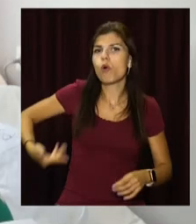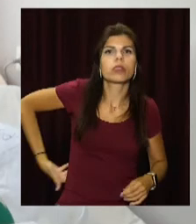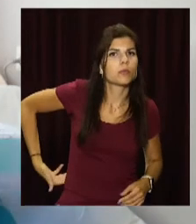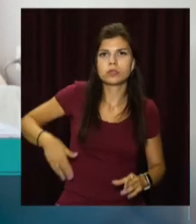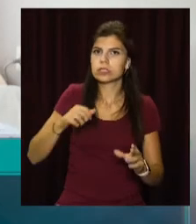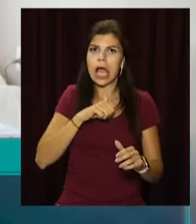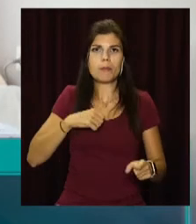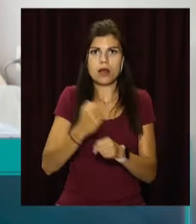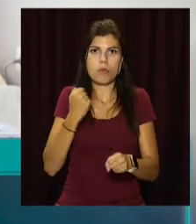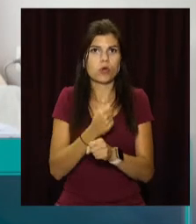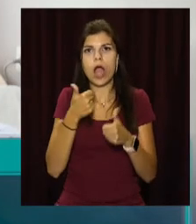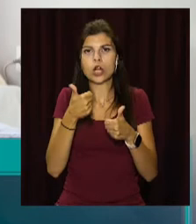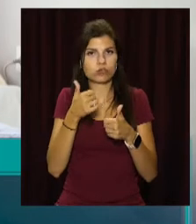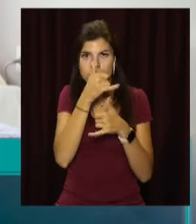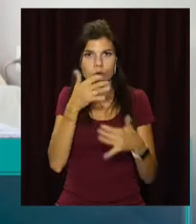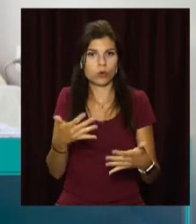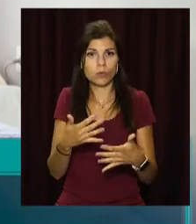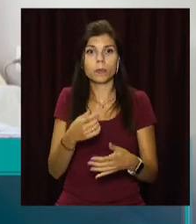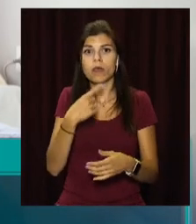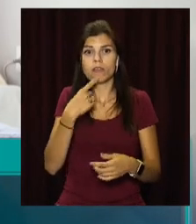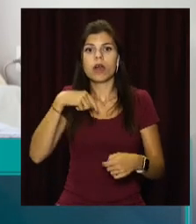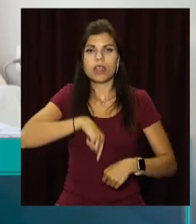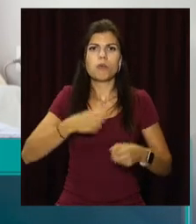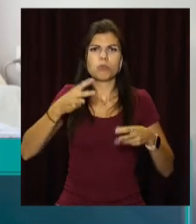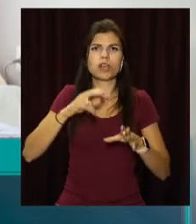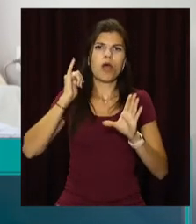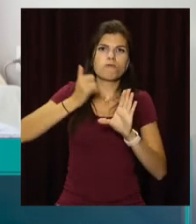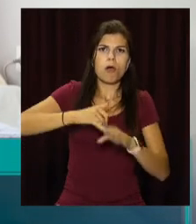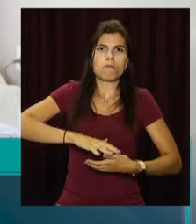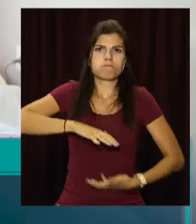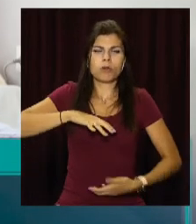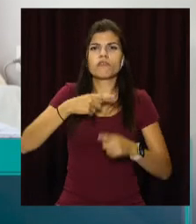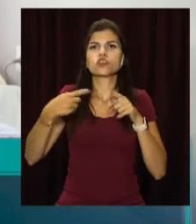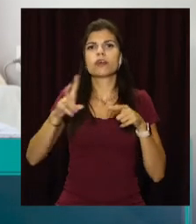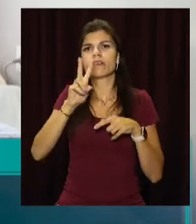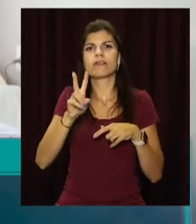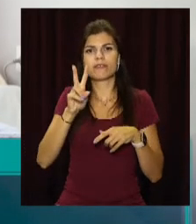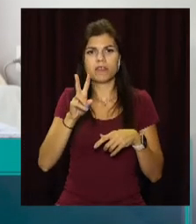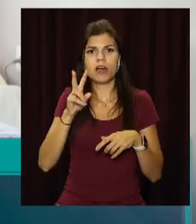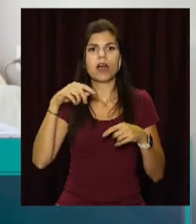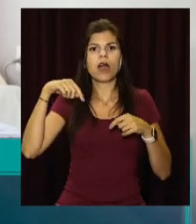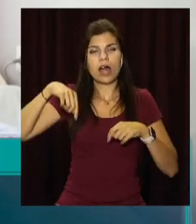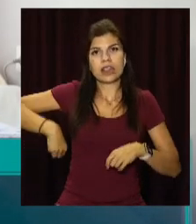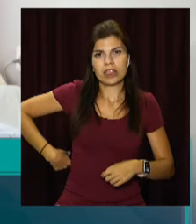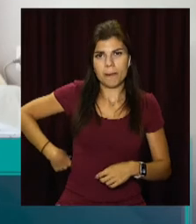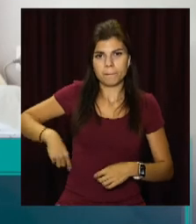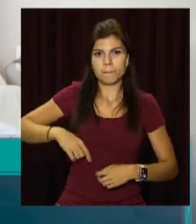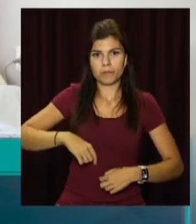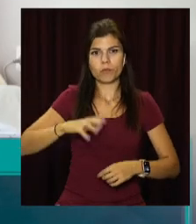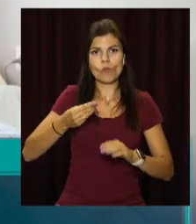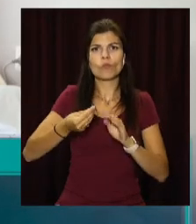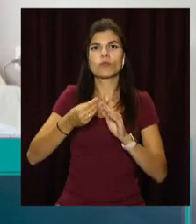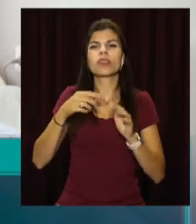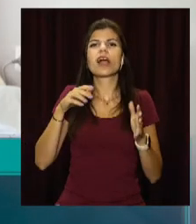Апарат автоматично наповняє брюшну полость. На протязі 2 годин діалізний раствор знаходиться в брюшній полості і витягує на